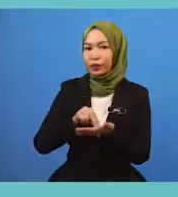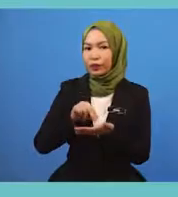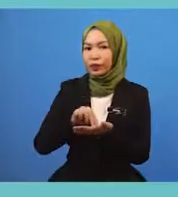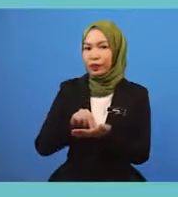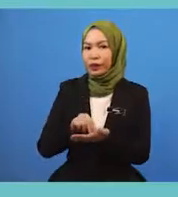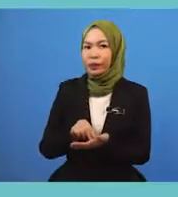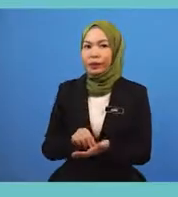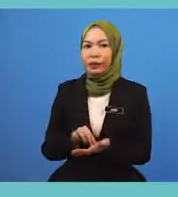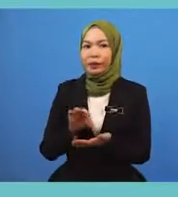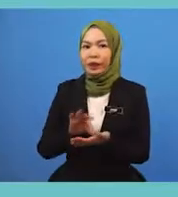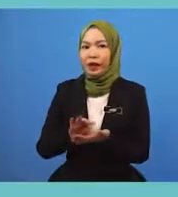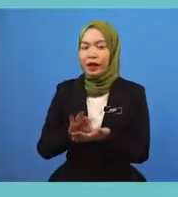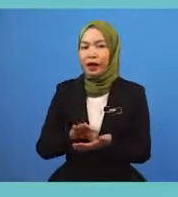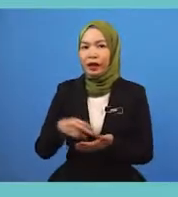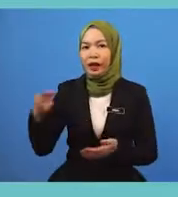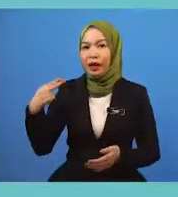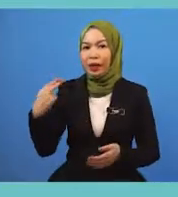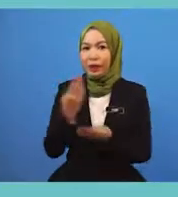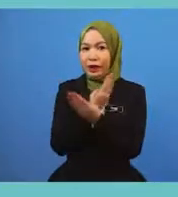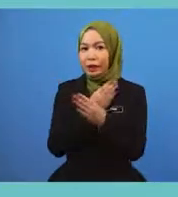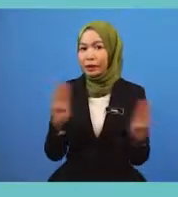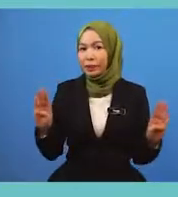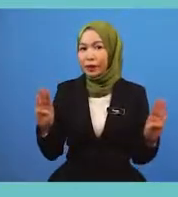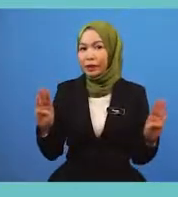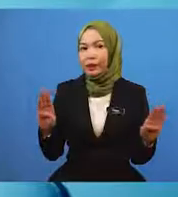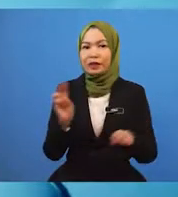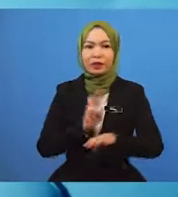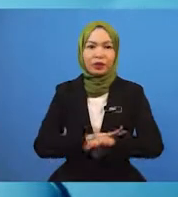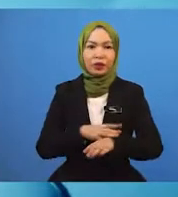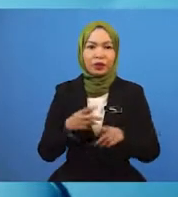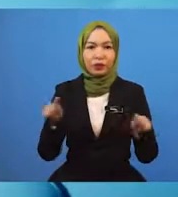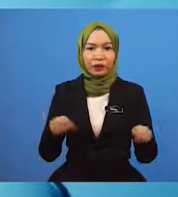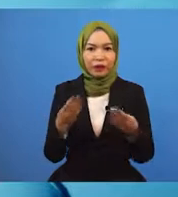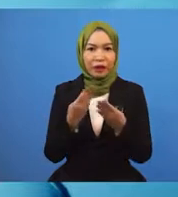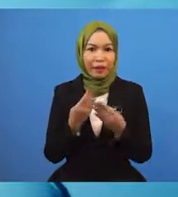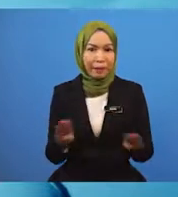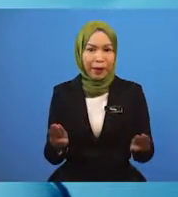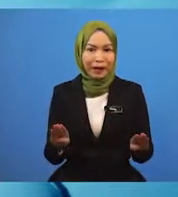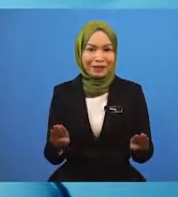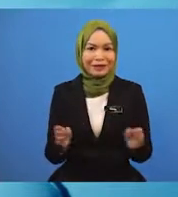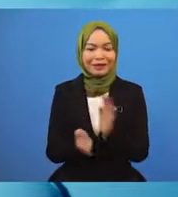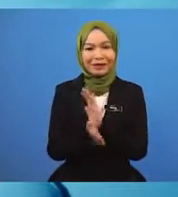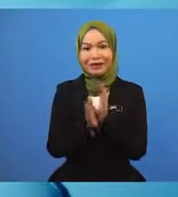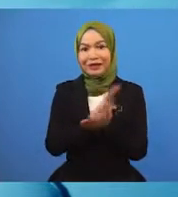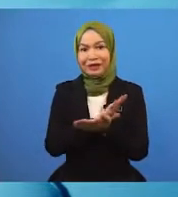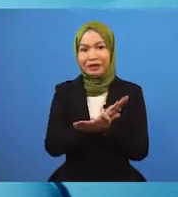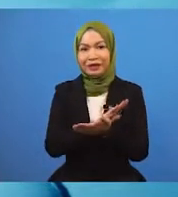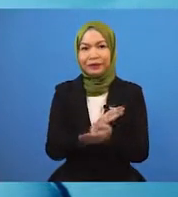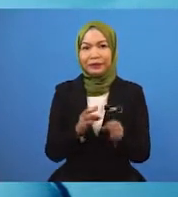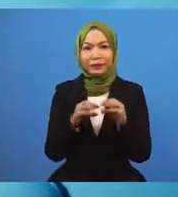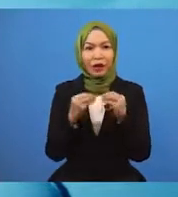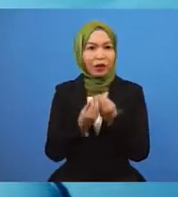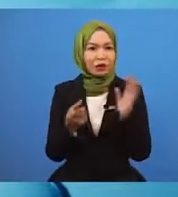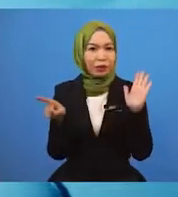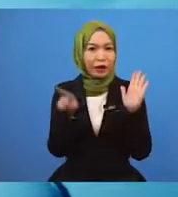terbebas semasa tindak balas berlaku. Nilai negatif menunjukkan yang tindak